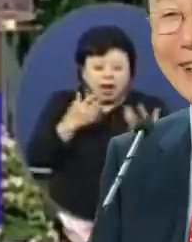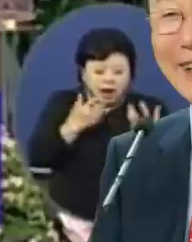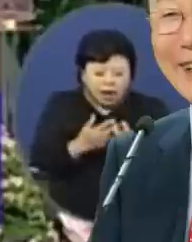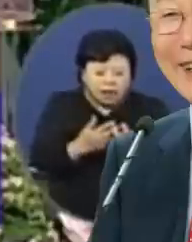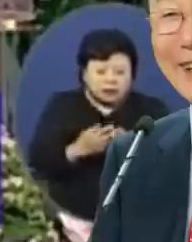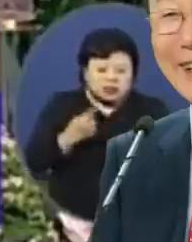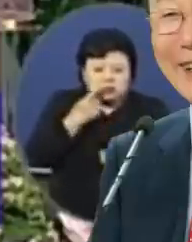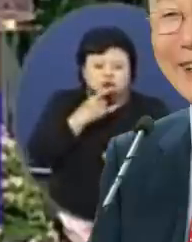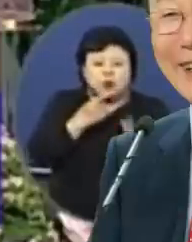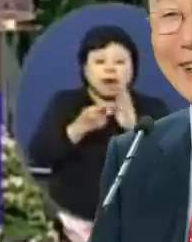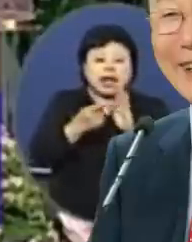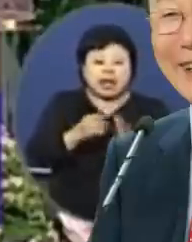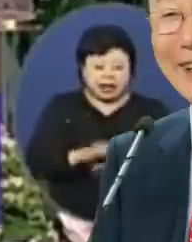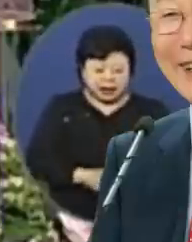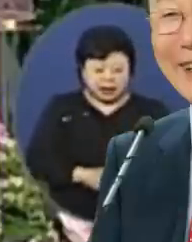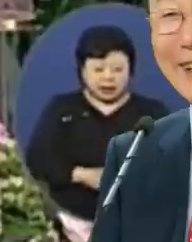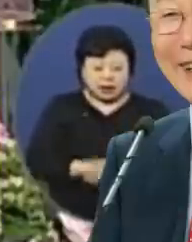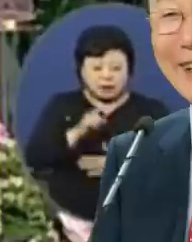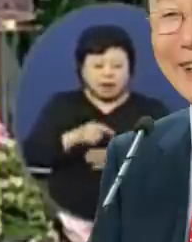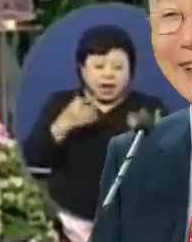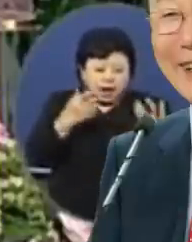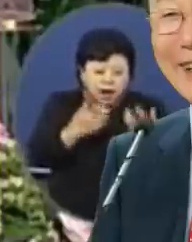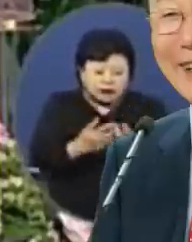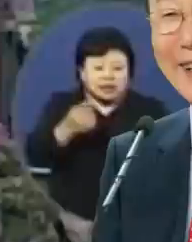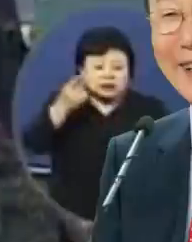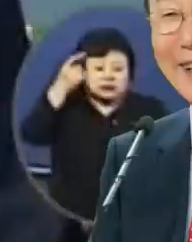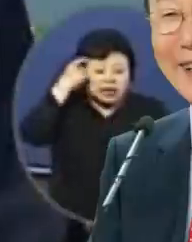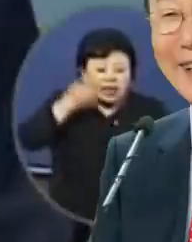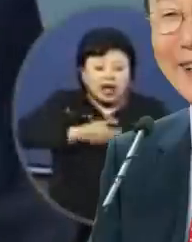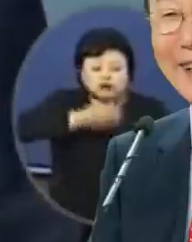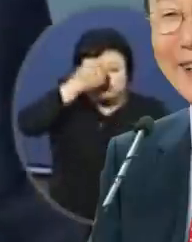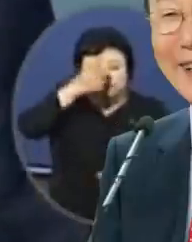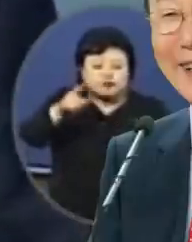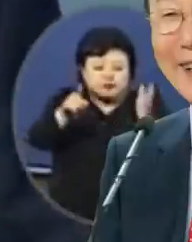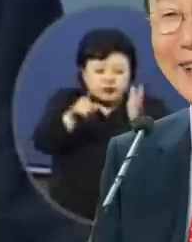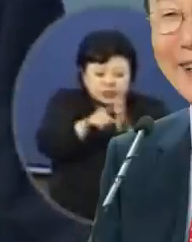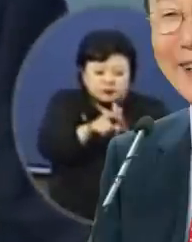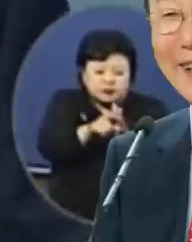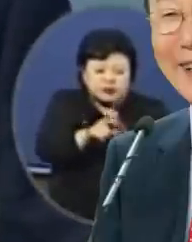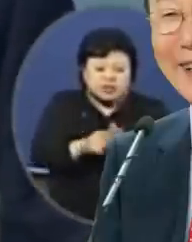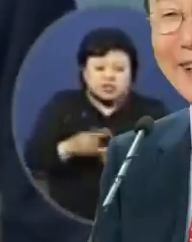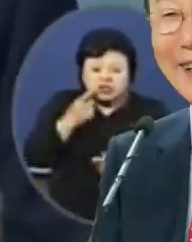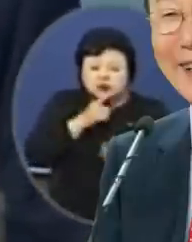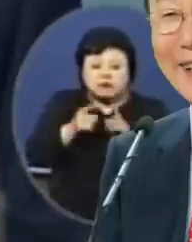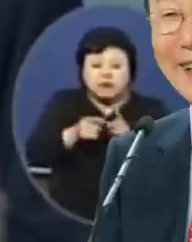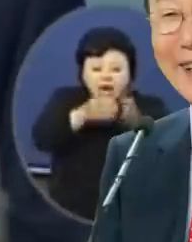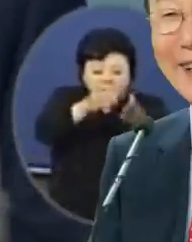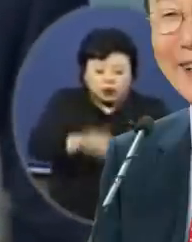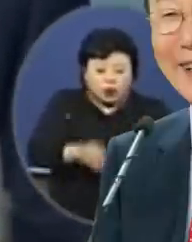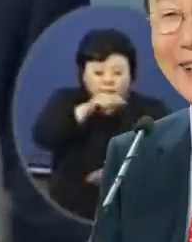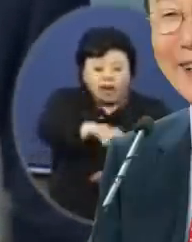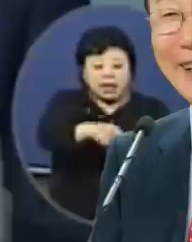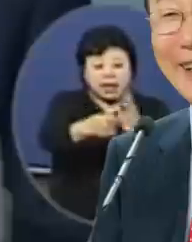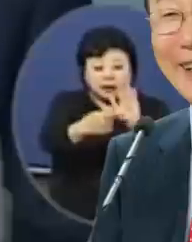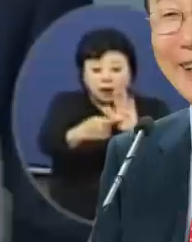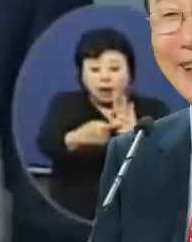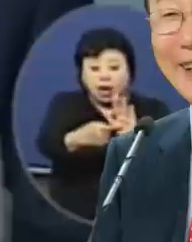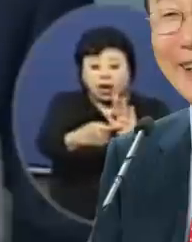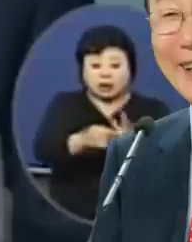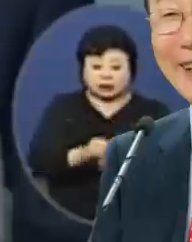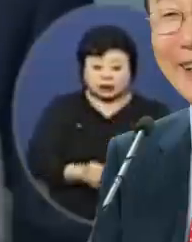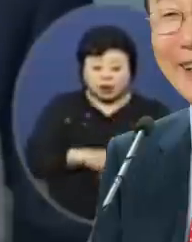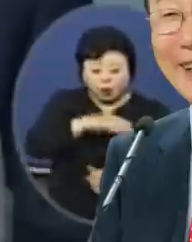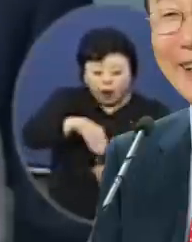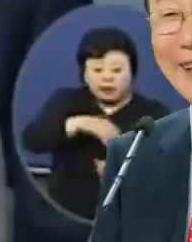것을 입으로 말합니다. 마음에 가득한 생각과 꿈과 믿음이 입술의 말을 통해서 밖으로 나와 그런